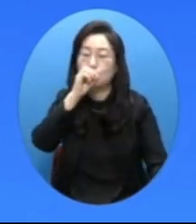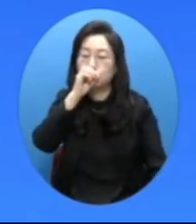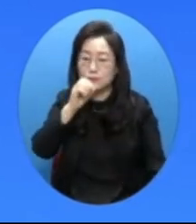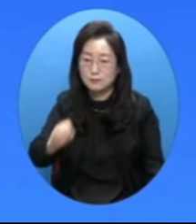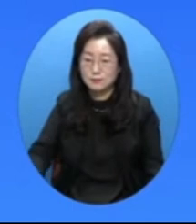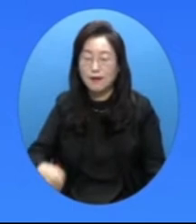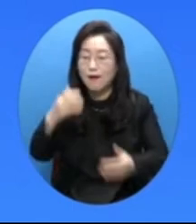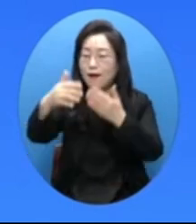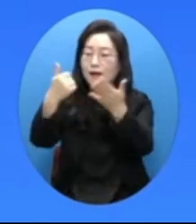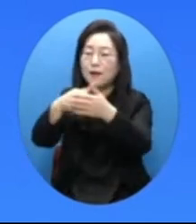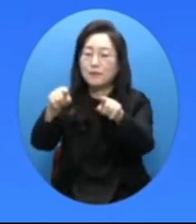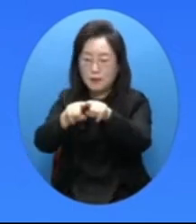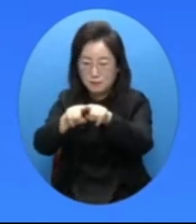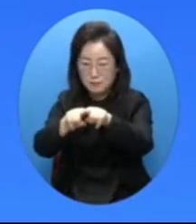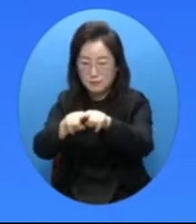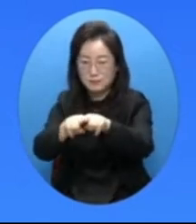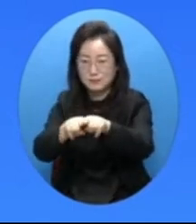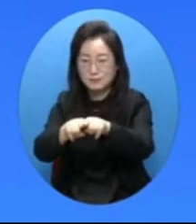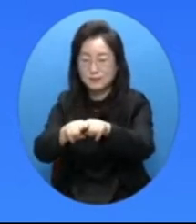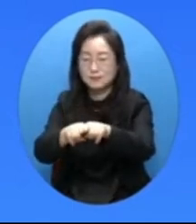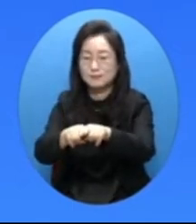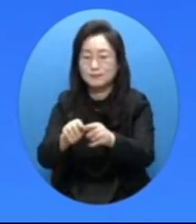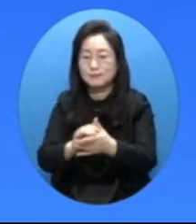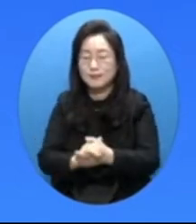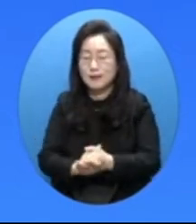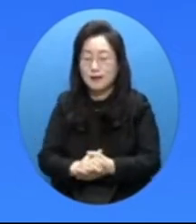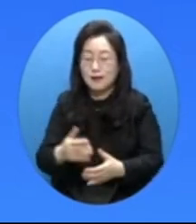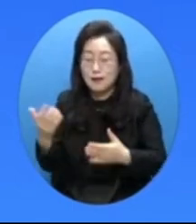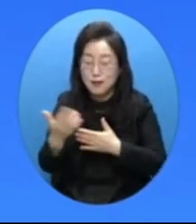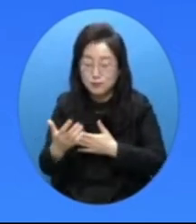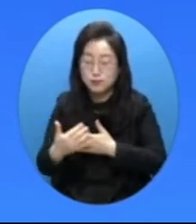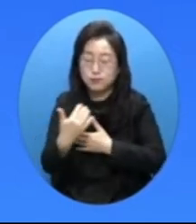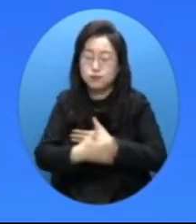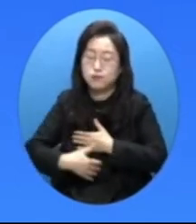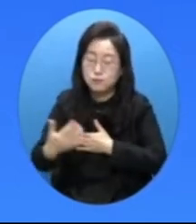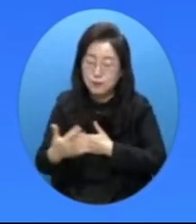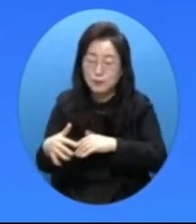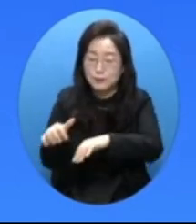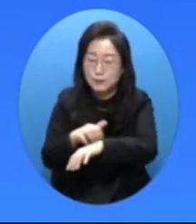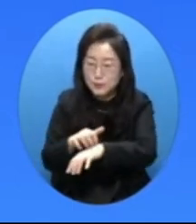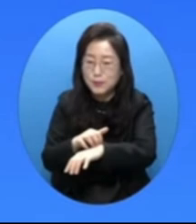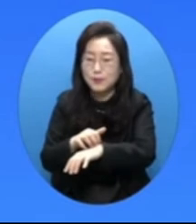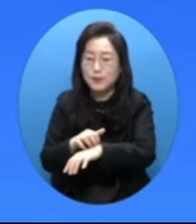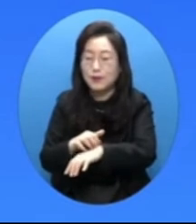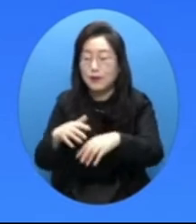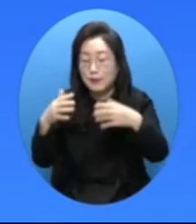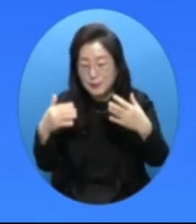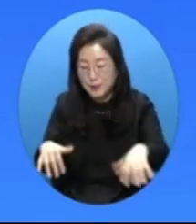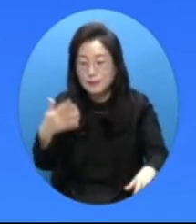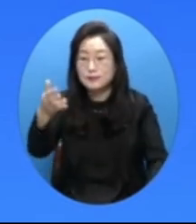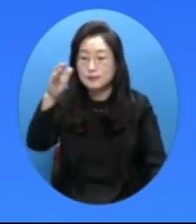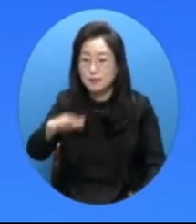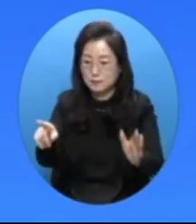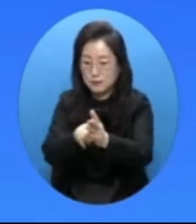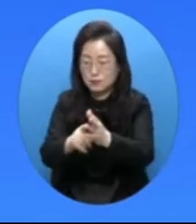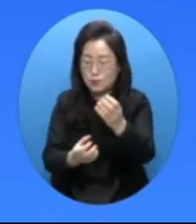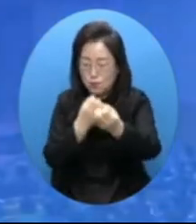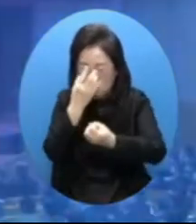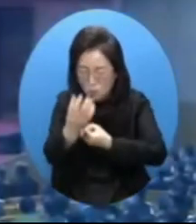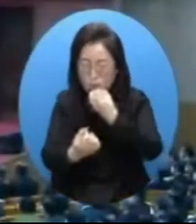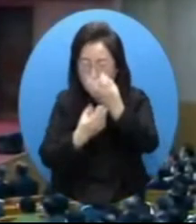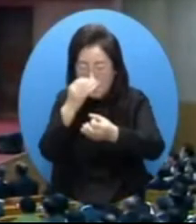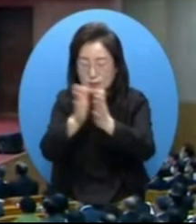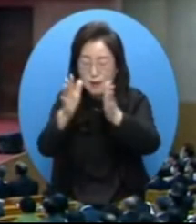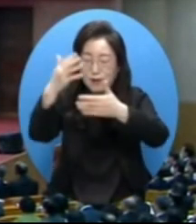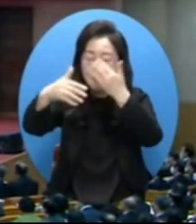하나님이 나와 함께 하신다 그래서 아프고 몸이 아프고 불편하고 약해졌지만 믿음으로 고백을 시작했습니다